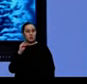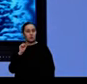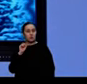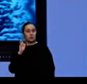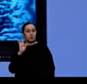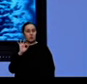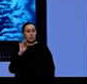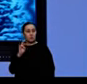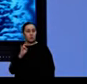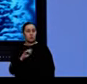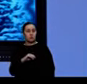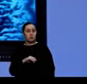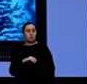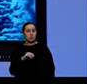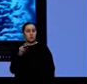javon,